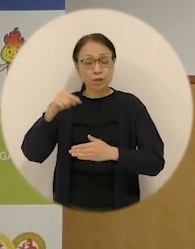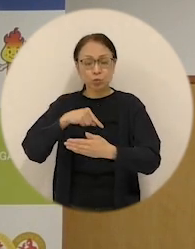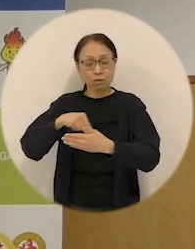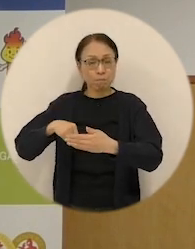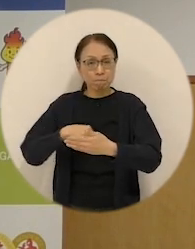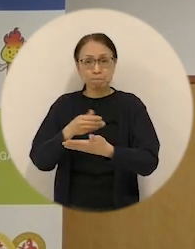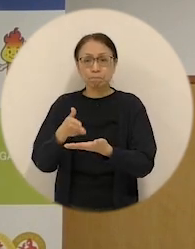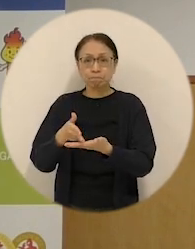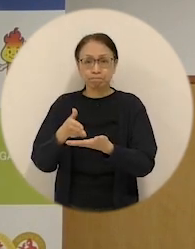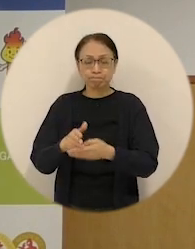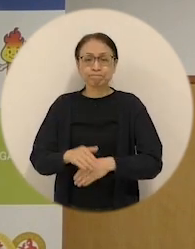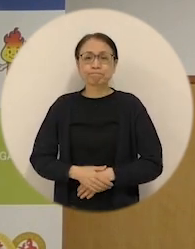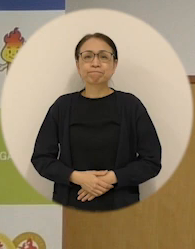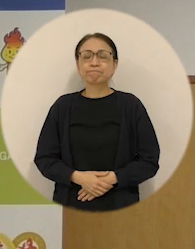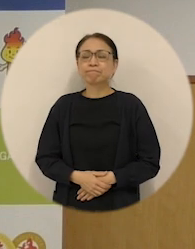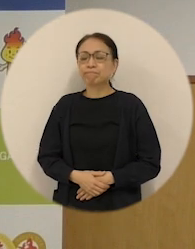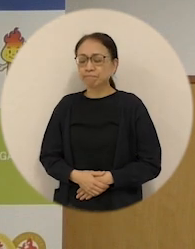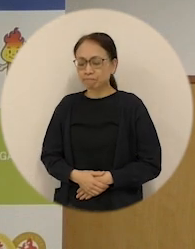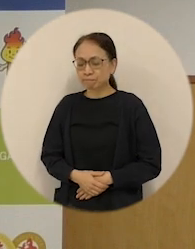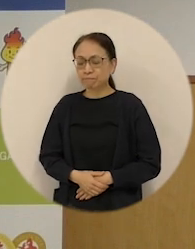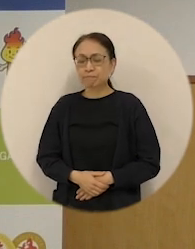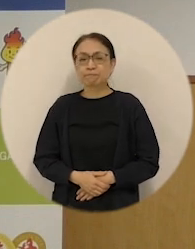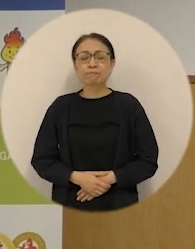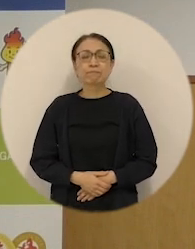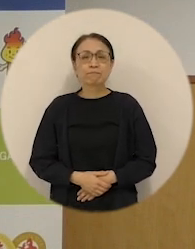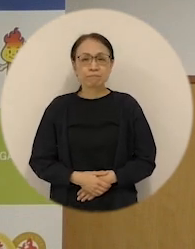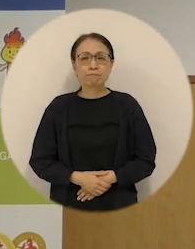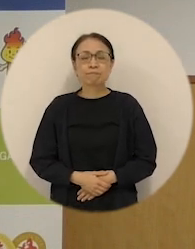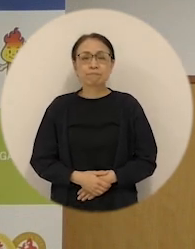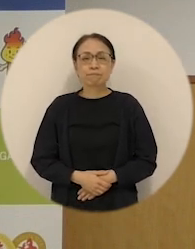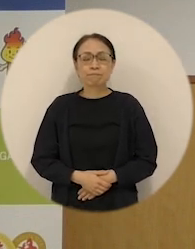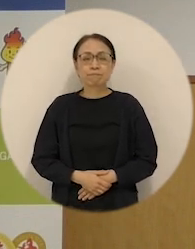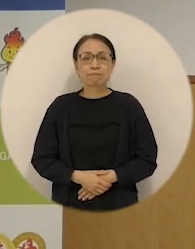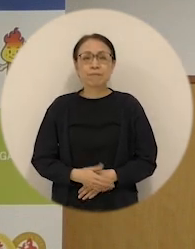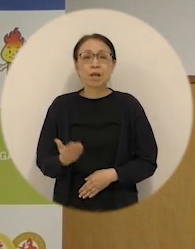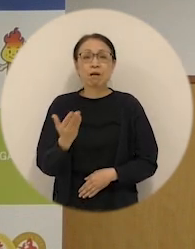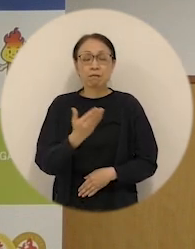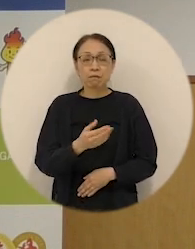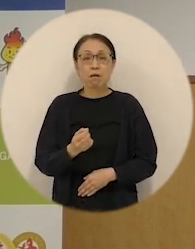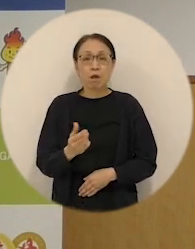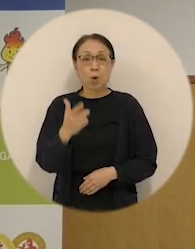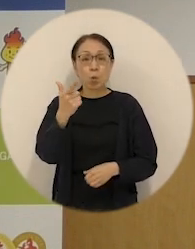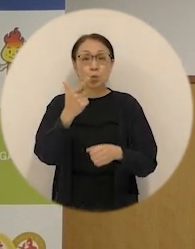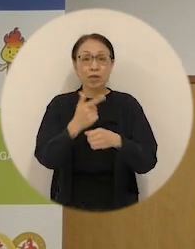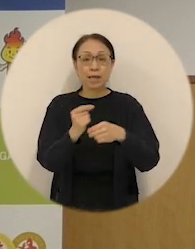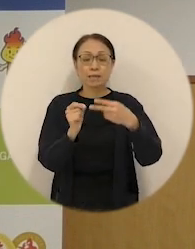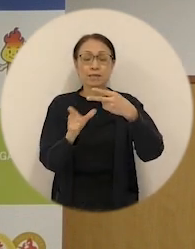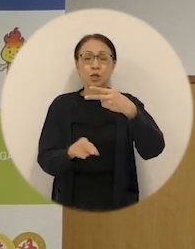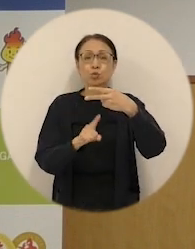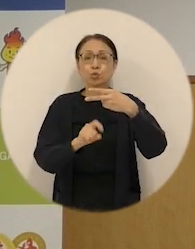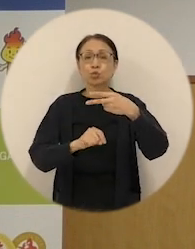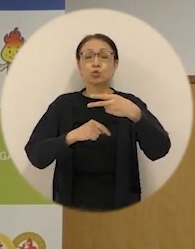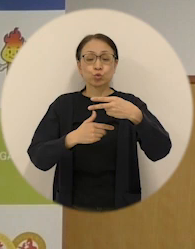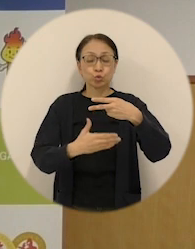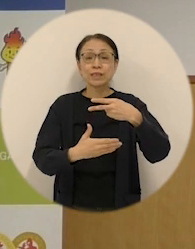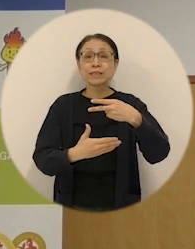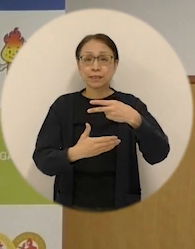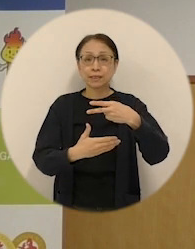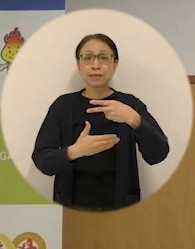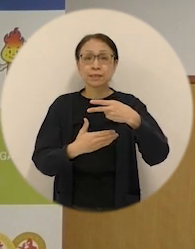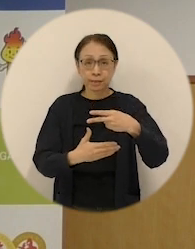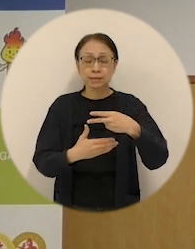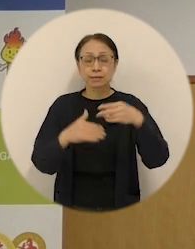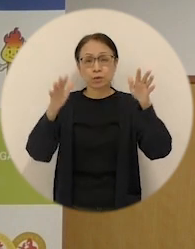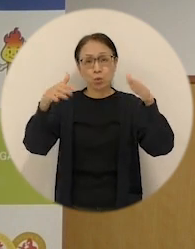見事項を申し上げます。市長、お願いいたします。 はい、それでは令和6年2月19日に召